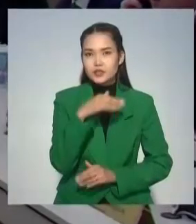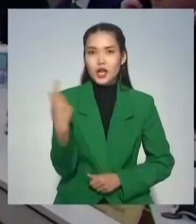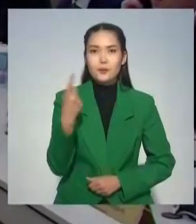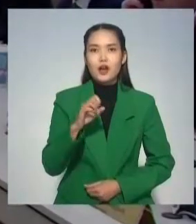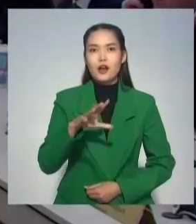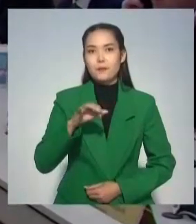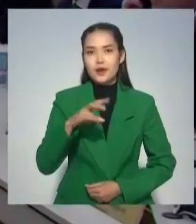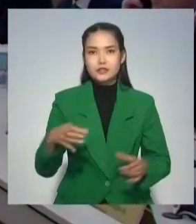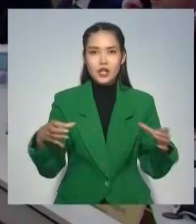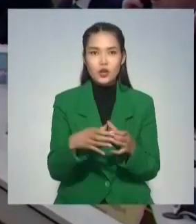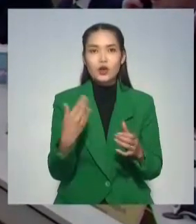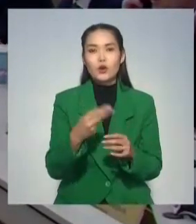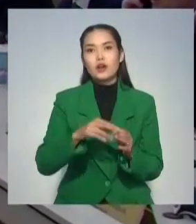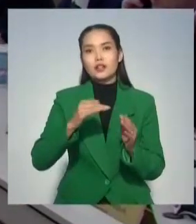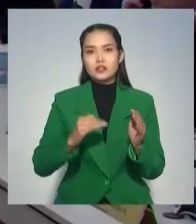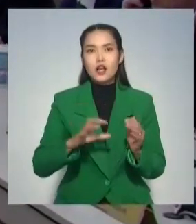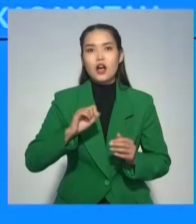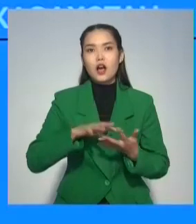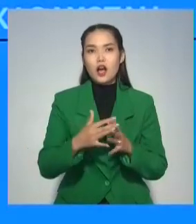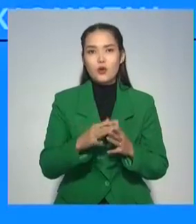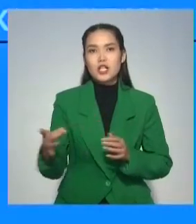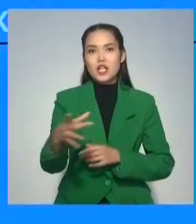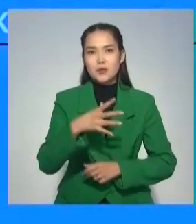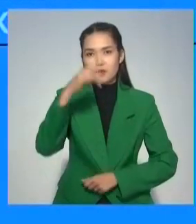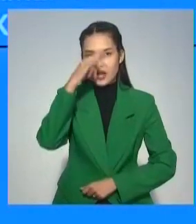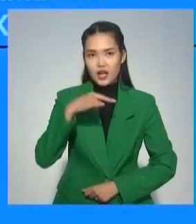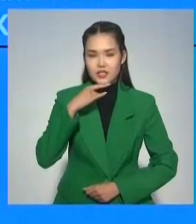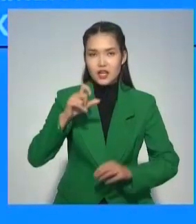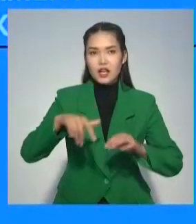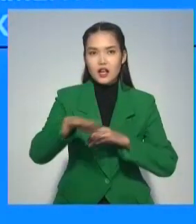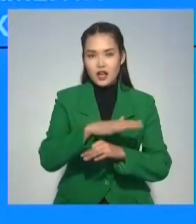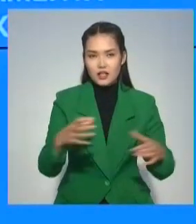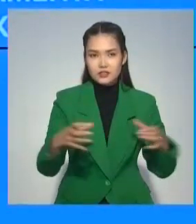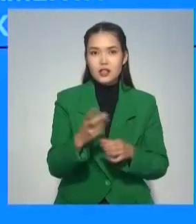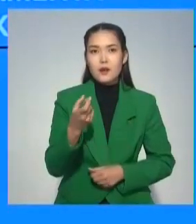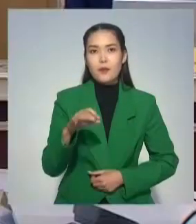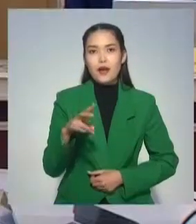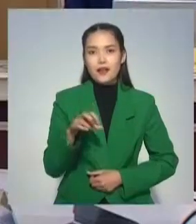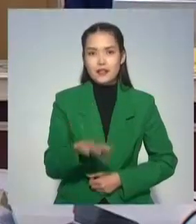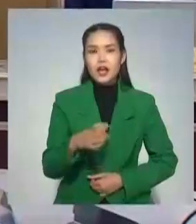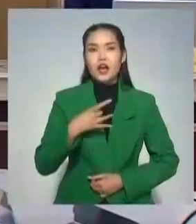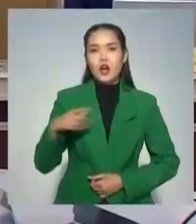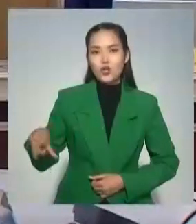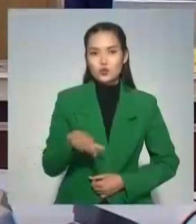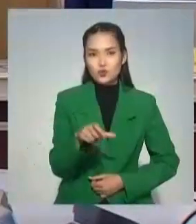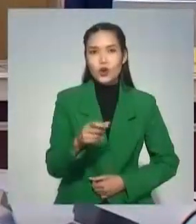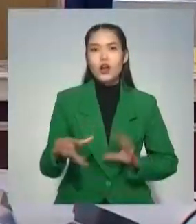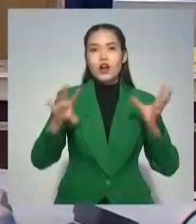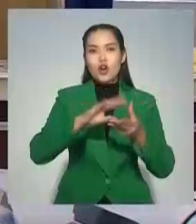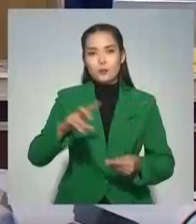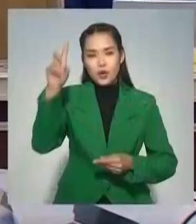аманат партиясы, одан кейін Ауыл Республика, Қазақстан Халық партиясы, Байтақ партиясы, Ақжол және Жалпы